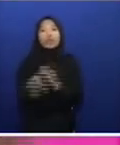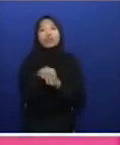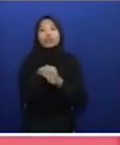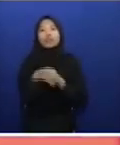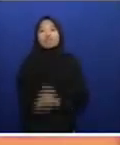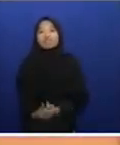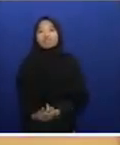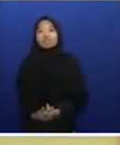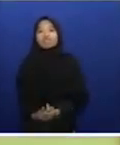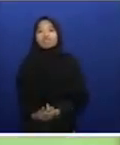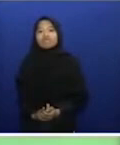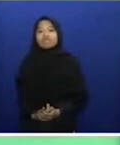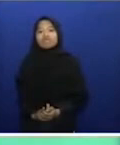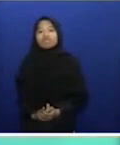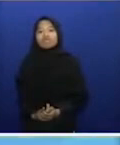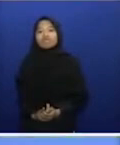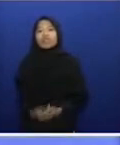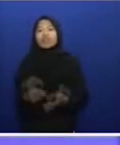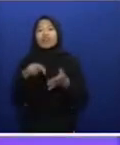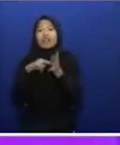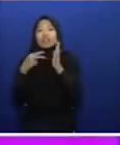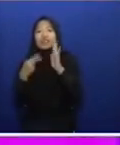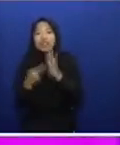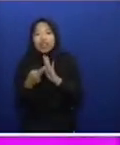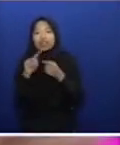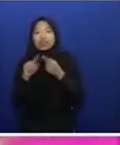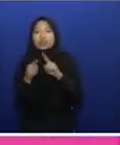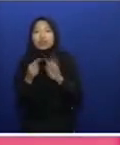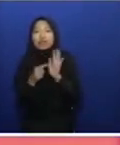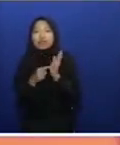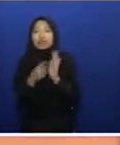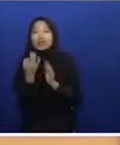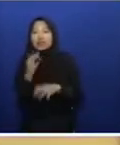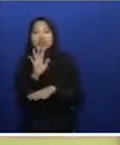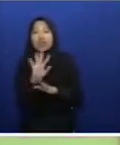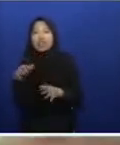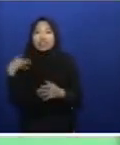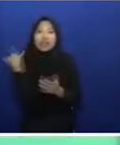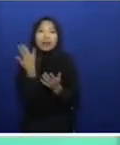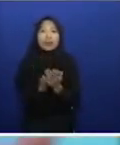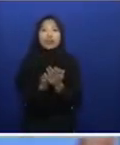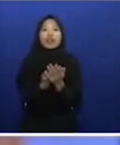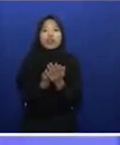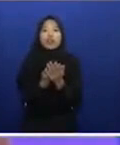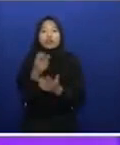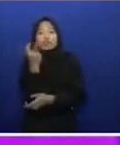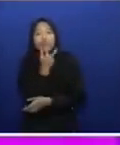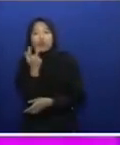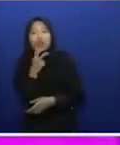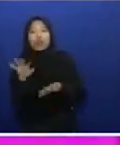Artinya, jangan sampai kalian menertawai, melukai perasaan teman